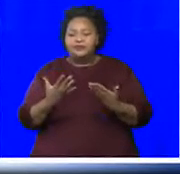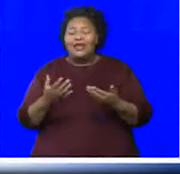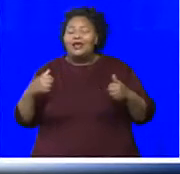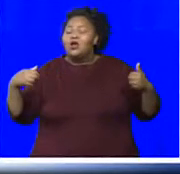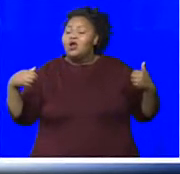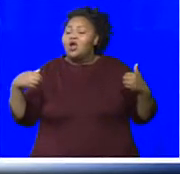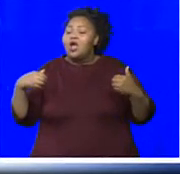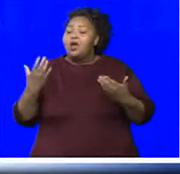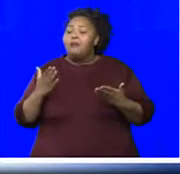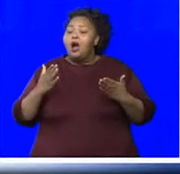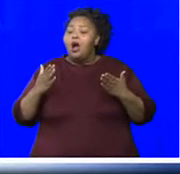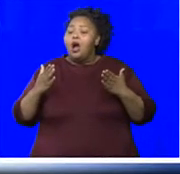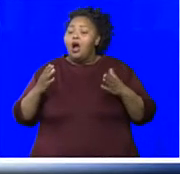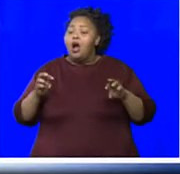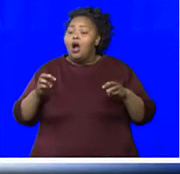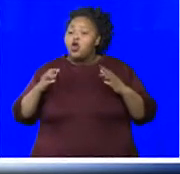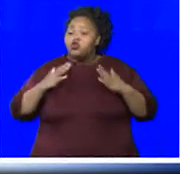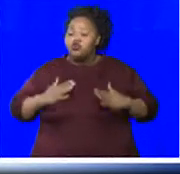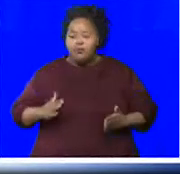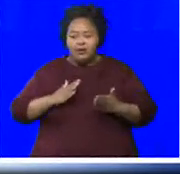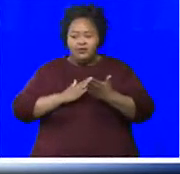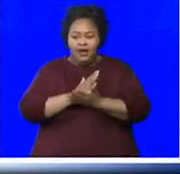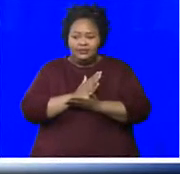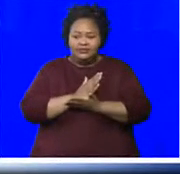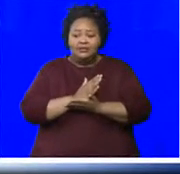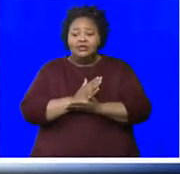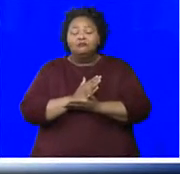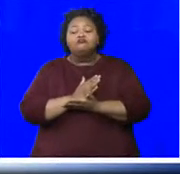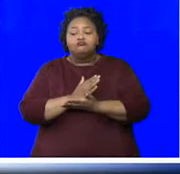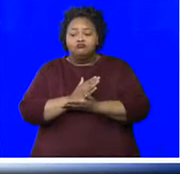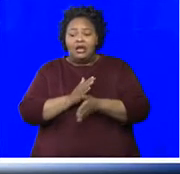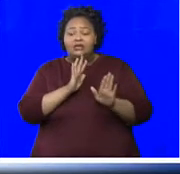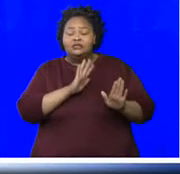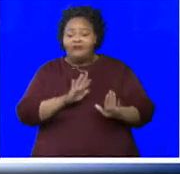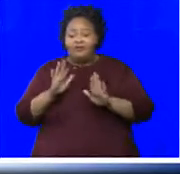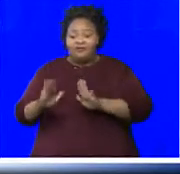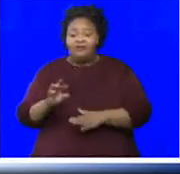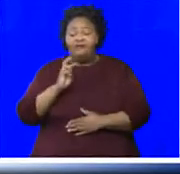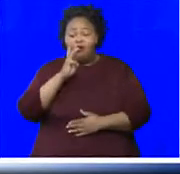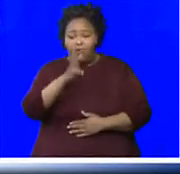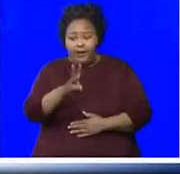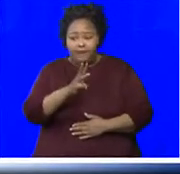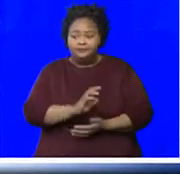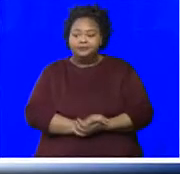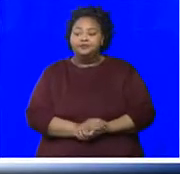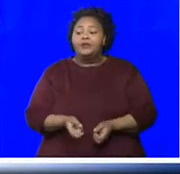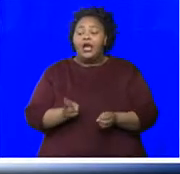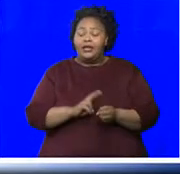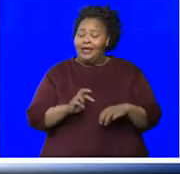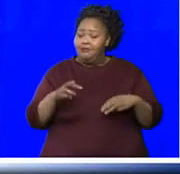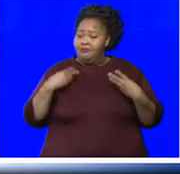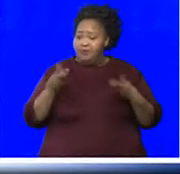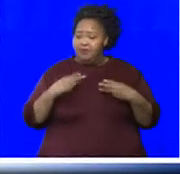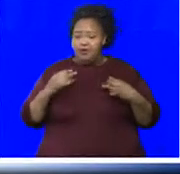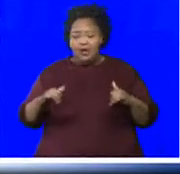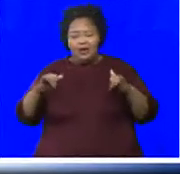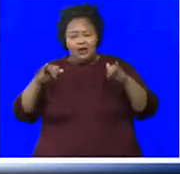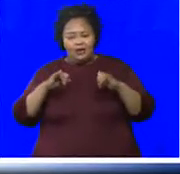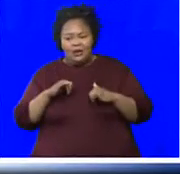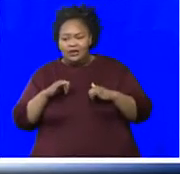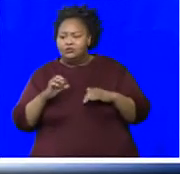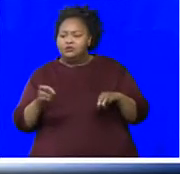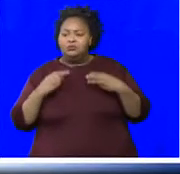ekuvikeleni kwemalungelo ebantu eveni. Live lamaSwati alikasilungeli le simo lesibuhlungu kangaka lesiphinze